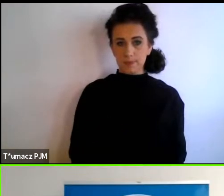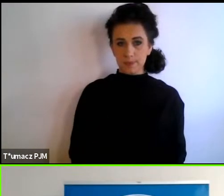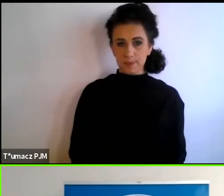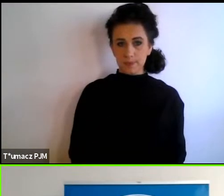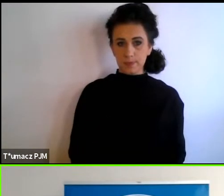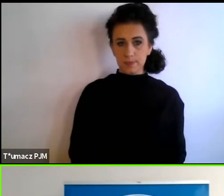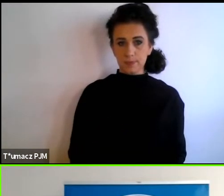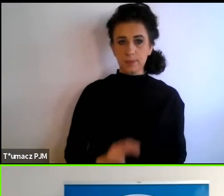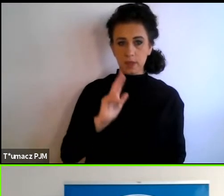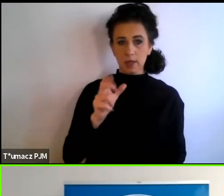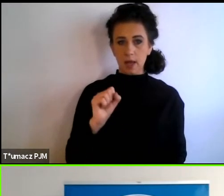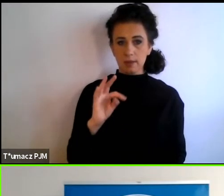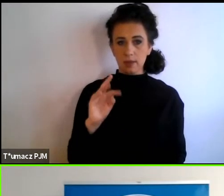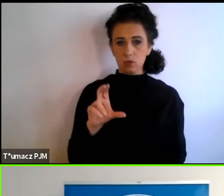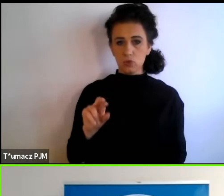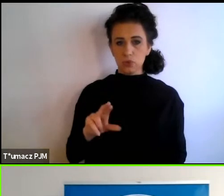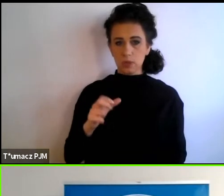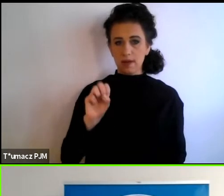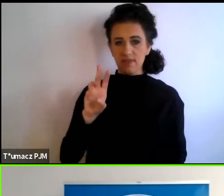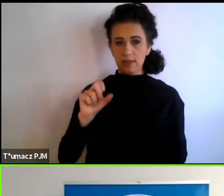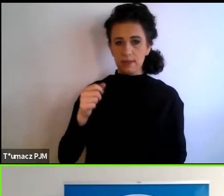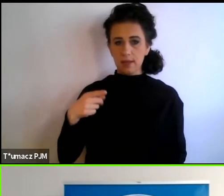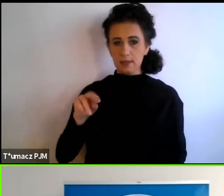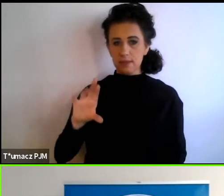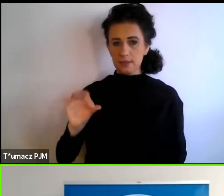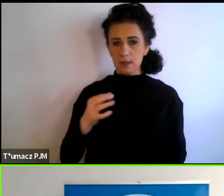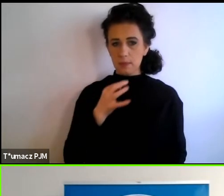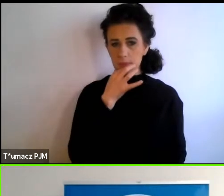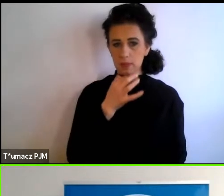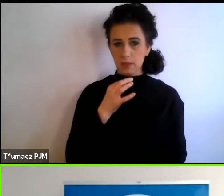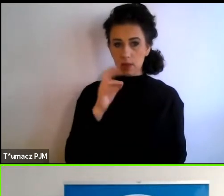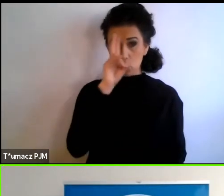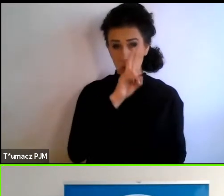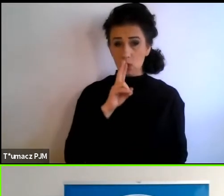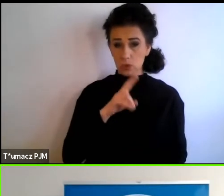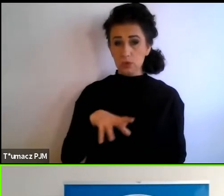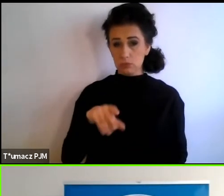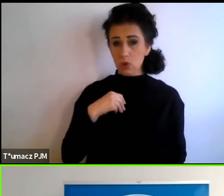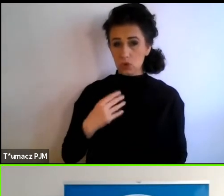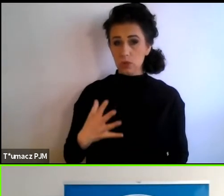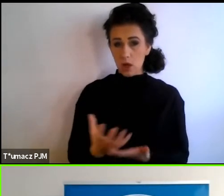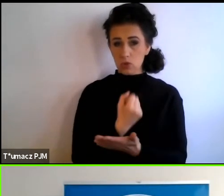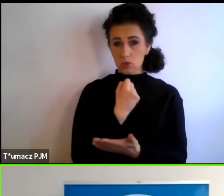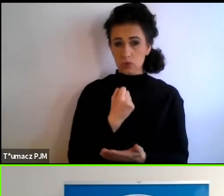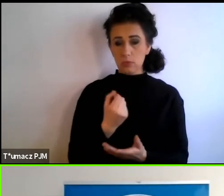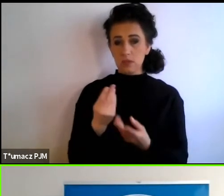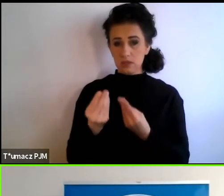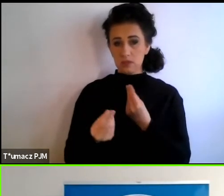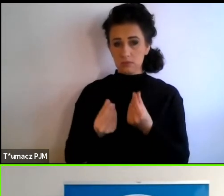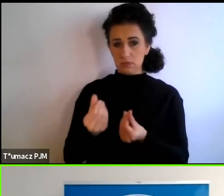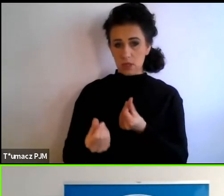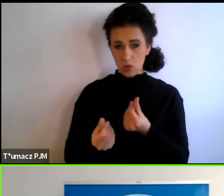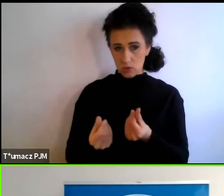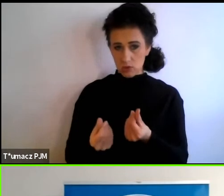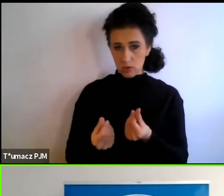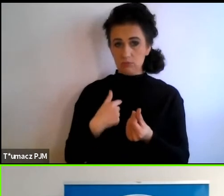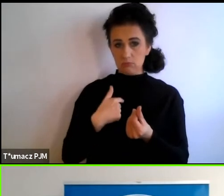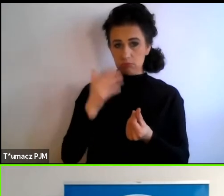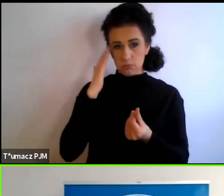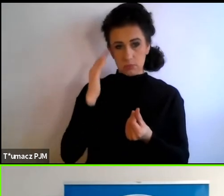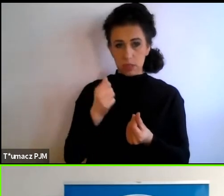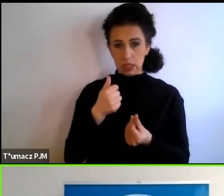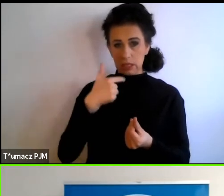Tutaj pani Katarzyna Wenderska pyta, czy w ogóle taka osoba, rodzic, może otrzymać wynagrodzenie. Ja znam kilkanaście uczelni, na których